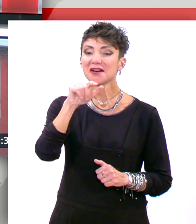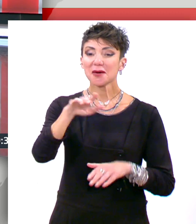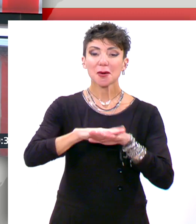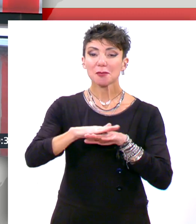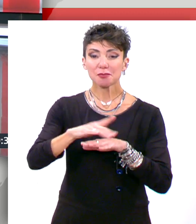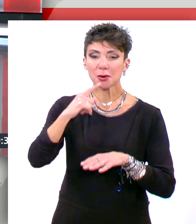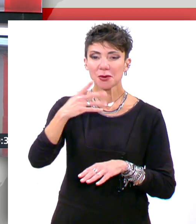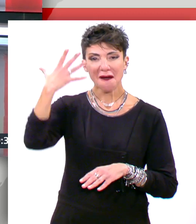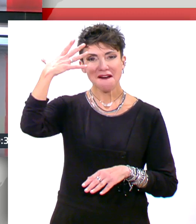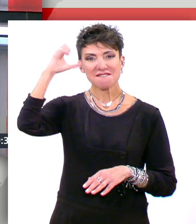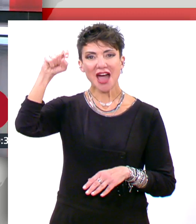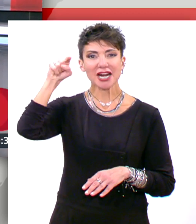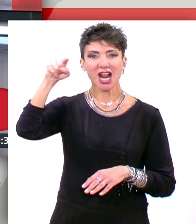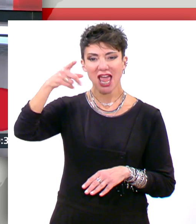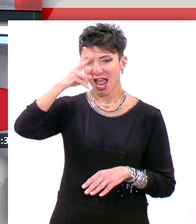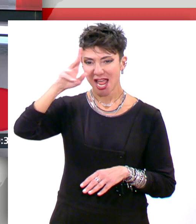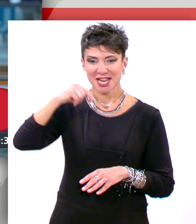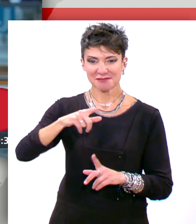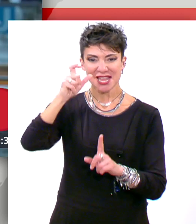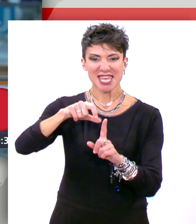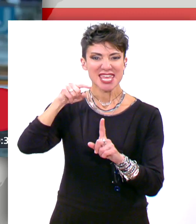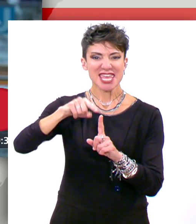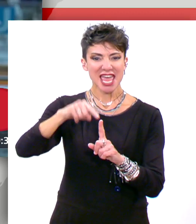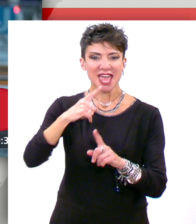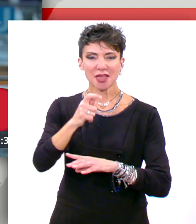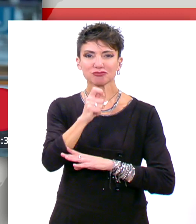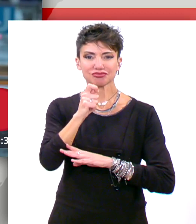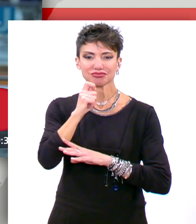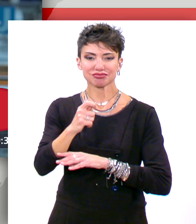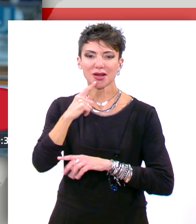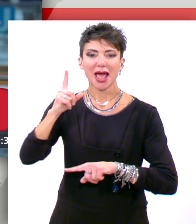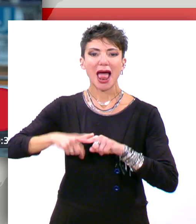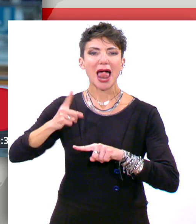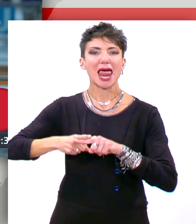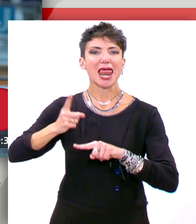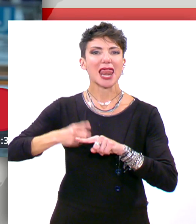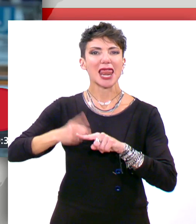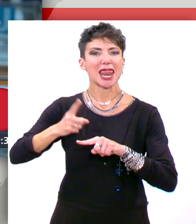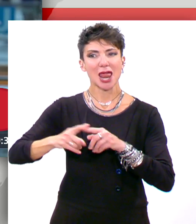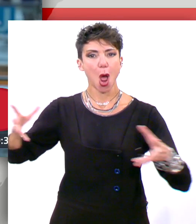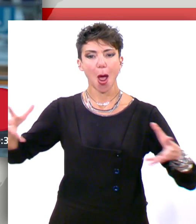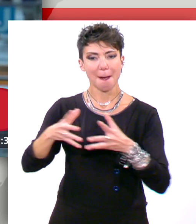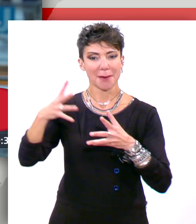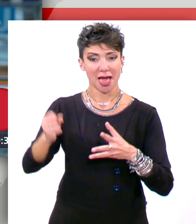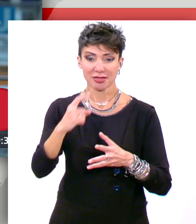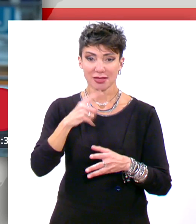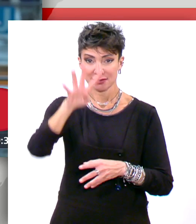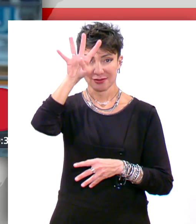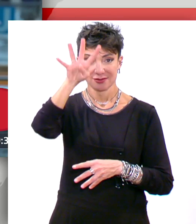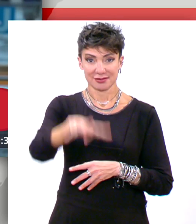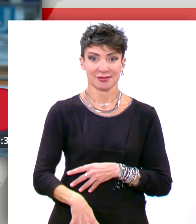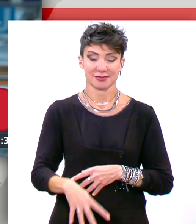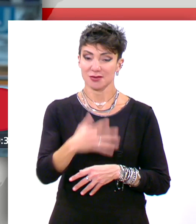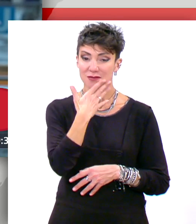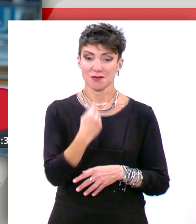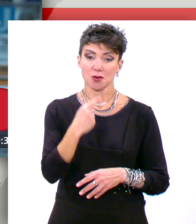Λαζάρου που βρίσκεται εκεί για να καλύψει ρεπορτάζ για τους Έλληνες ομογενείς που παρήλασαν και γιόρτασαν, βρίσκεται σε ένα εμβληματικό σημείο. Είναι